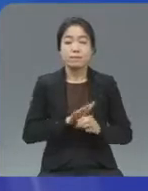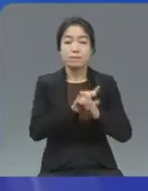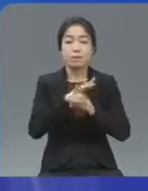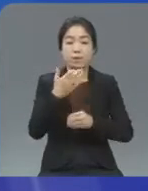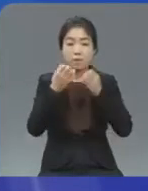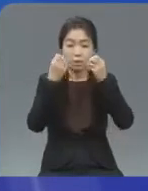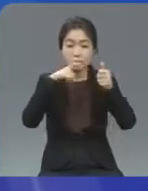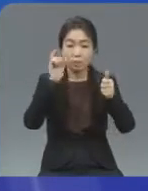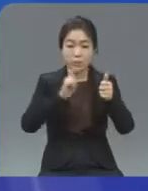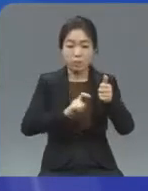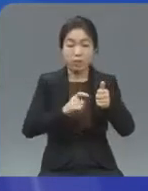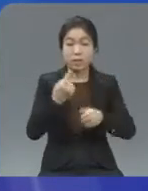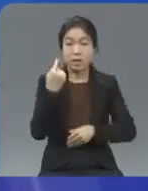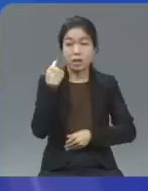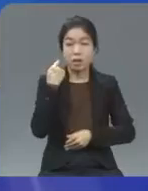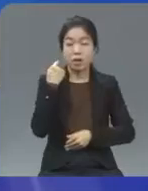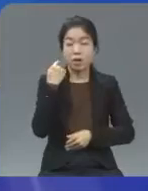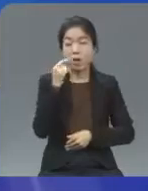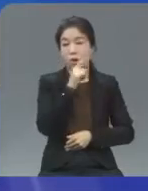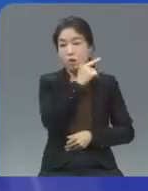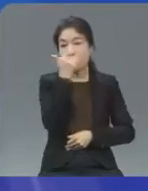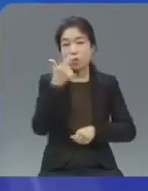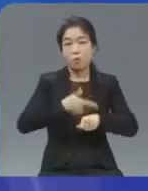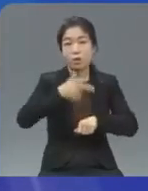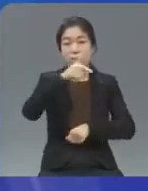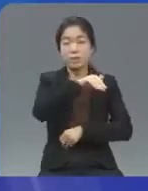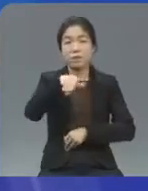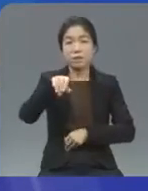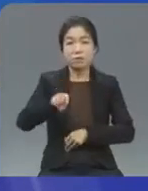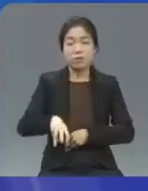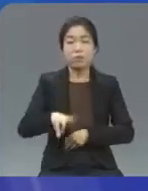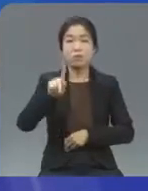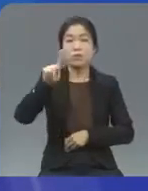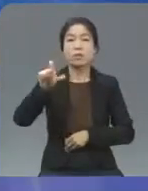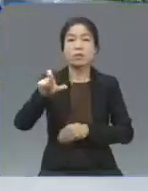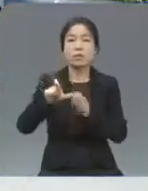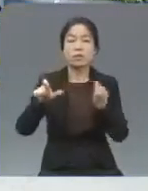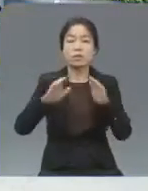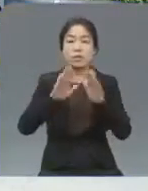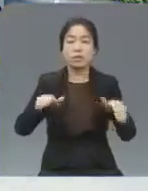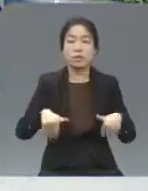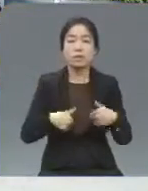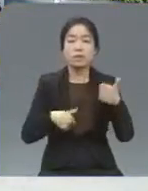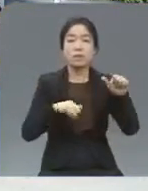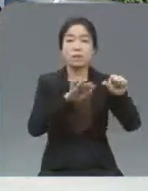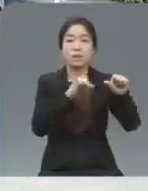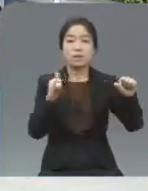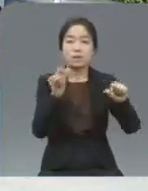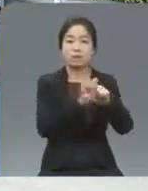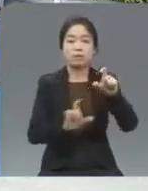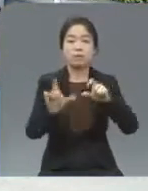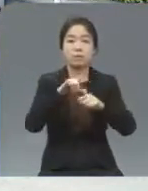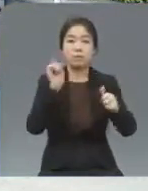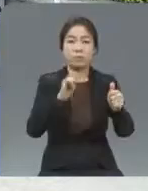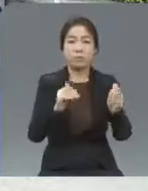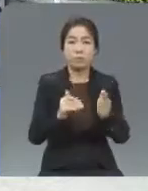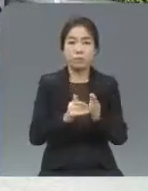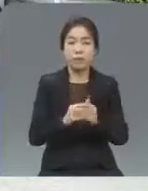코로나19 신규 확진자가 어제 오후 6시를 기준으로 광주에서 15명, 전남에서 5명이 더